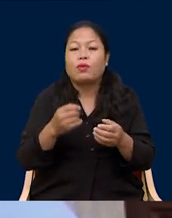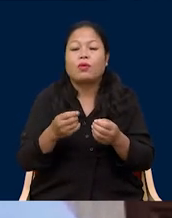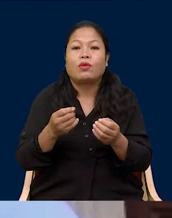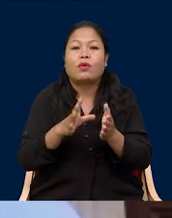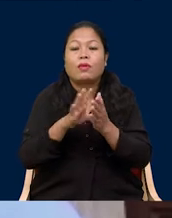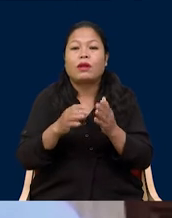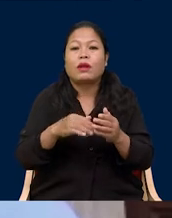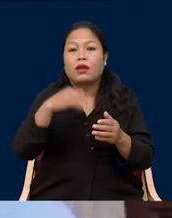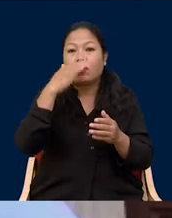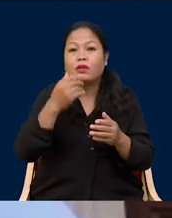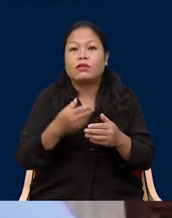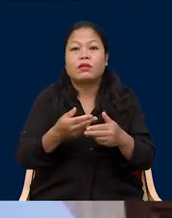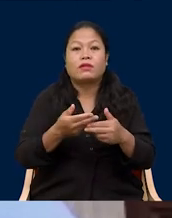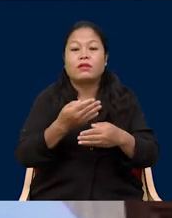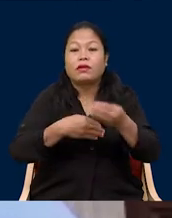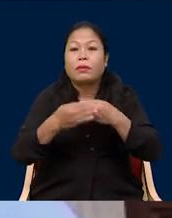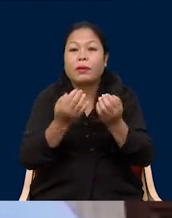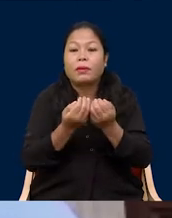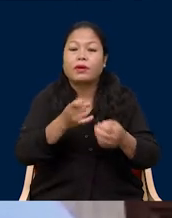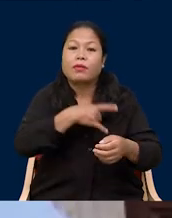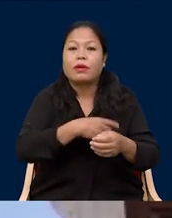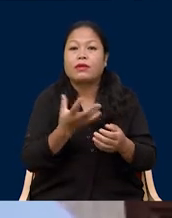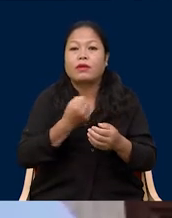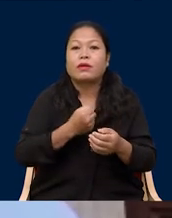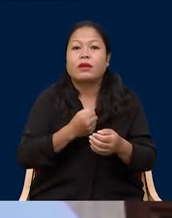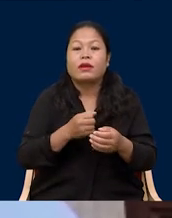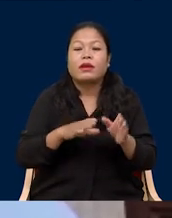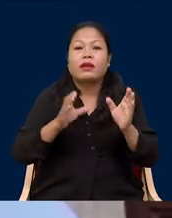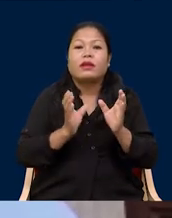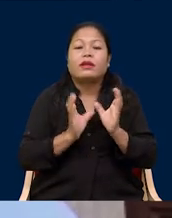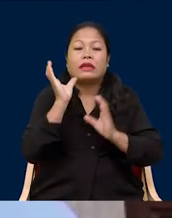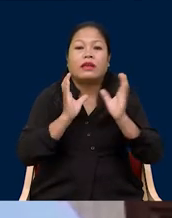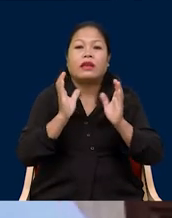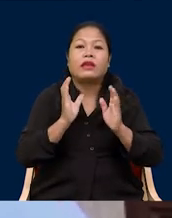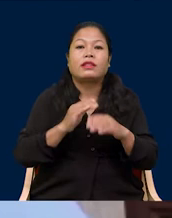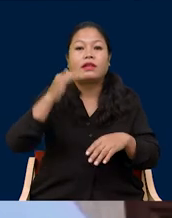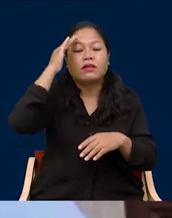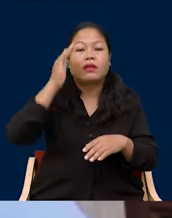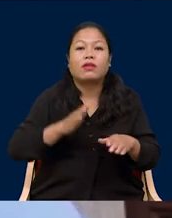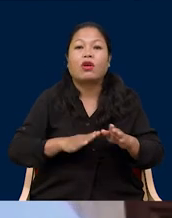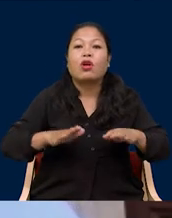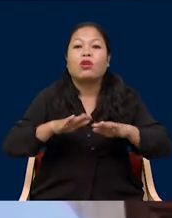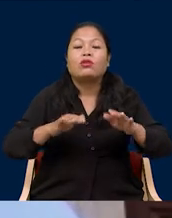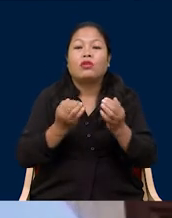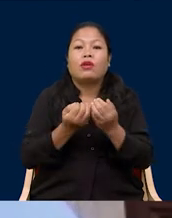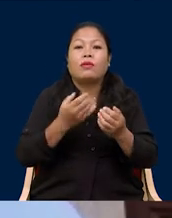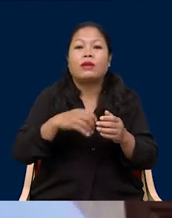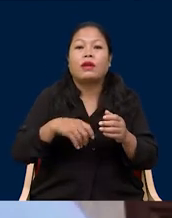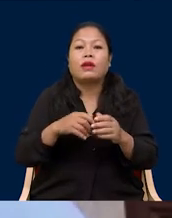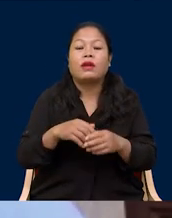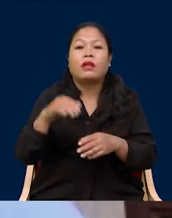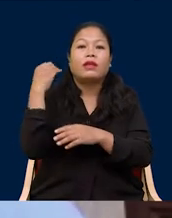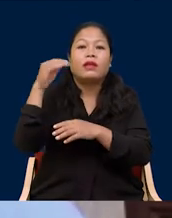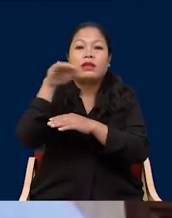छौँ होइन फोहोरबाट मोहर कसरी ल्याउने भन्ने कुरा पनि गरिरहेको छौँ भन्दाखेरि यदि सरकारको तहबाट नागरिक समाजको तहबाट